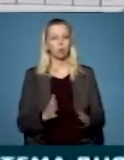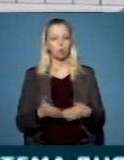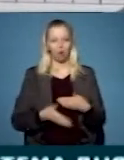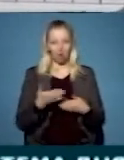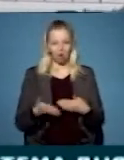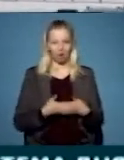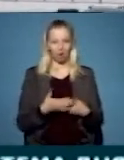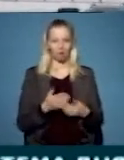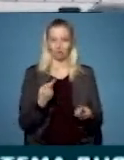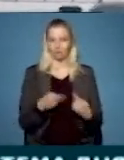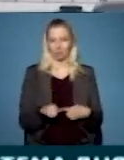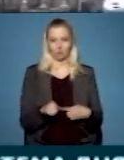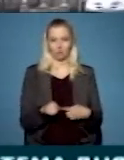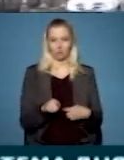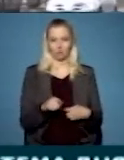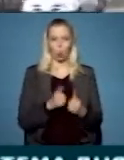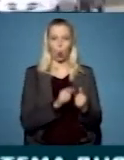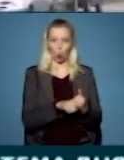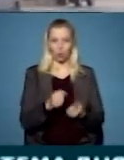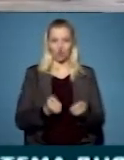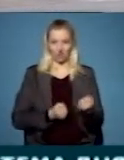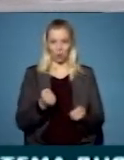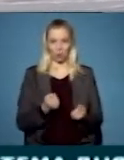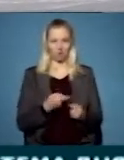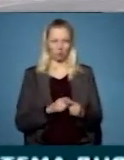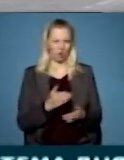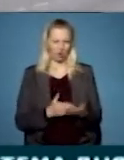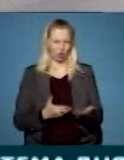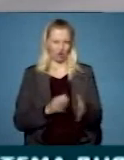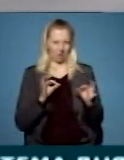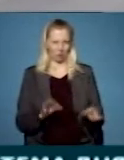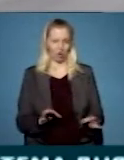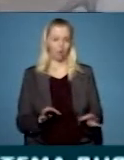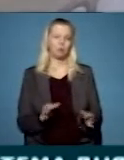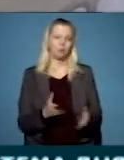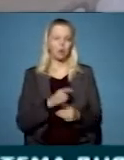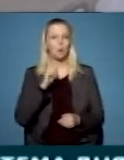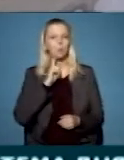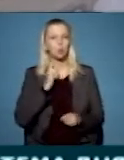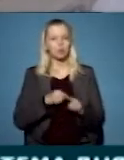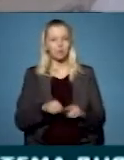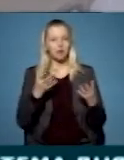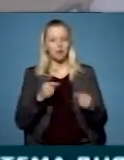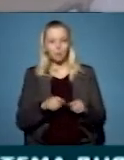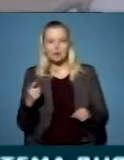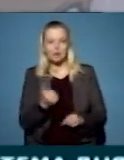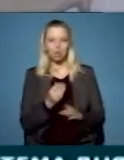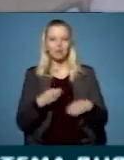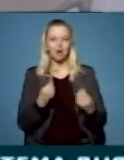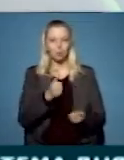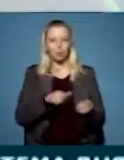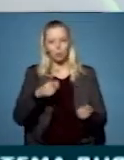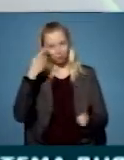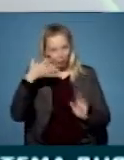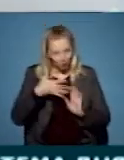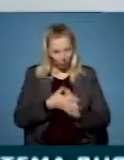карати, інакше не назвеш кожного водія, це буде не зовсім правильно. Отже, ми поки що ці дні, цей тиждень, ми даємо людям зрозуміти,